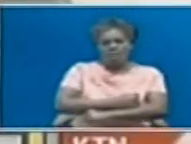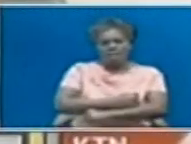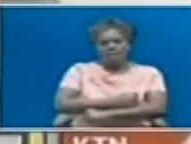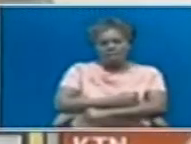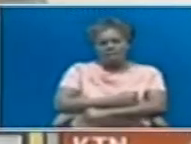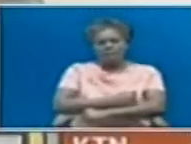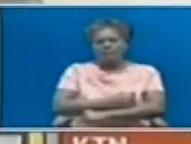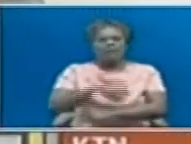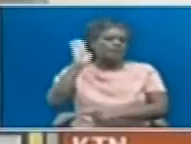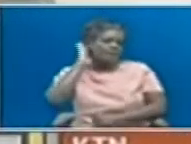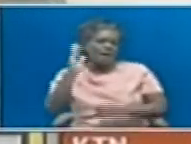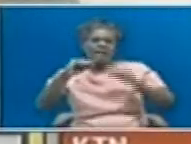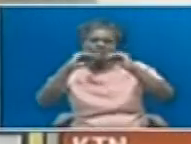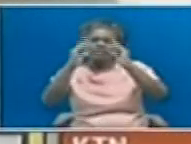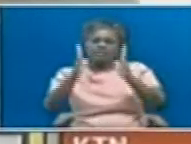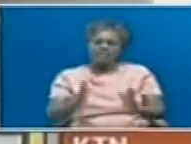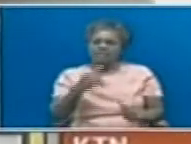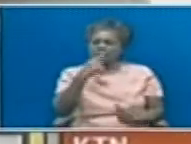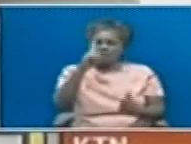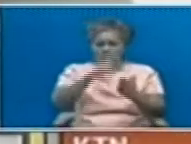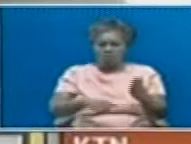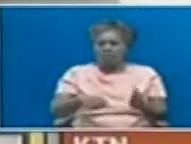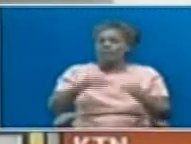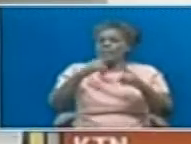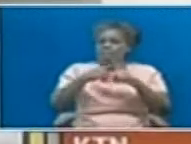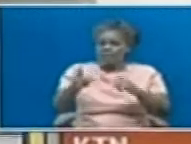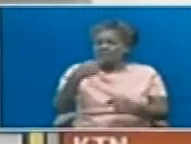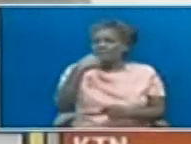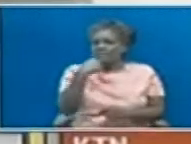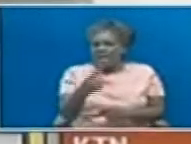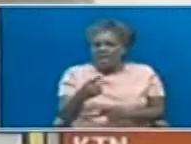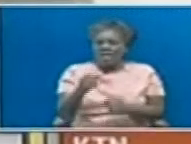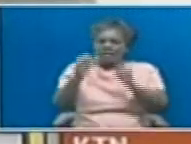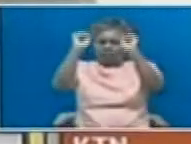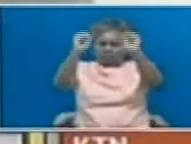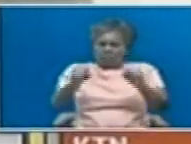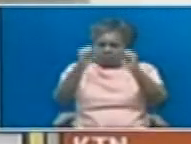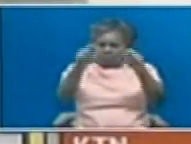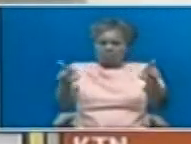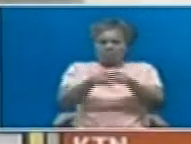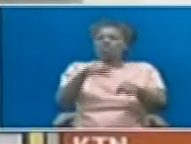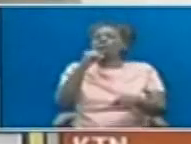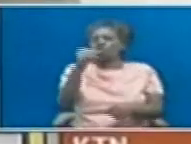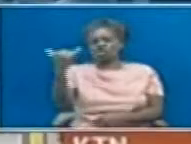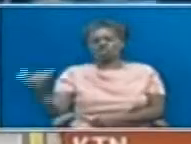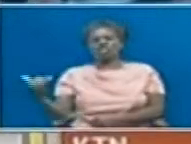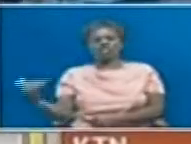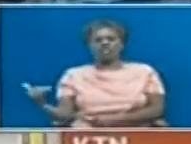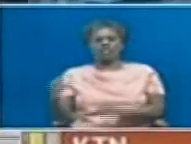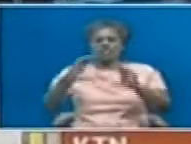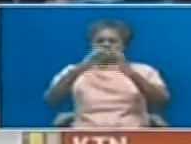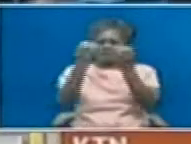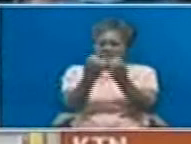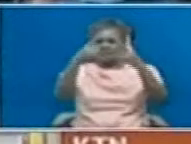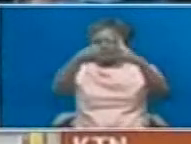sikia vile walimu wanasema, lakini principal ametuambia kwamba kama wameoma ni walimu wanagoma sisi wanafunzi. Classes have